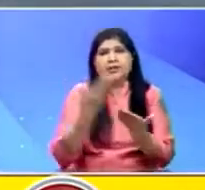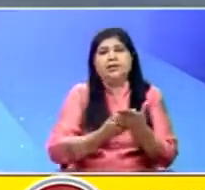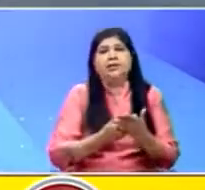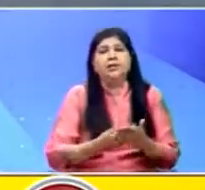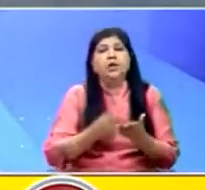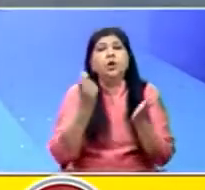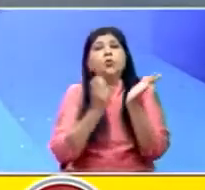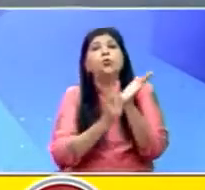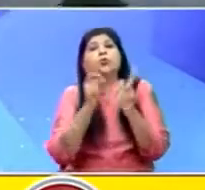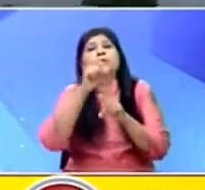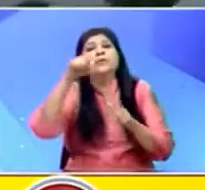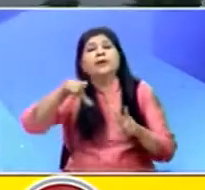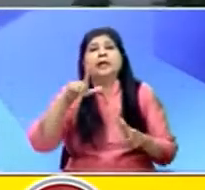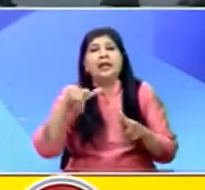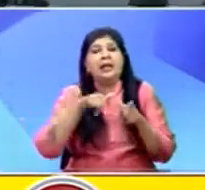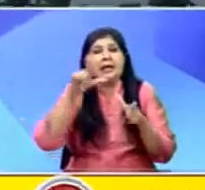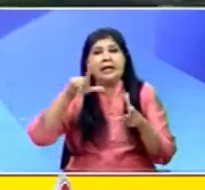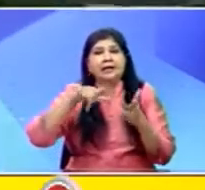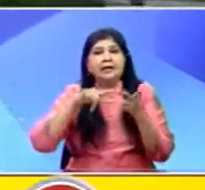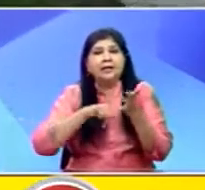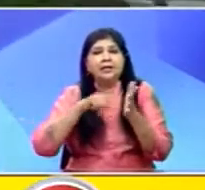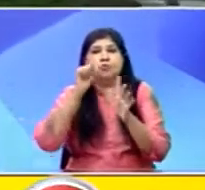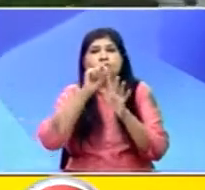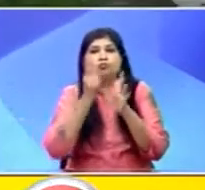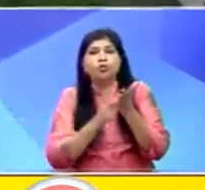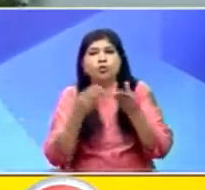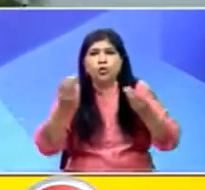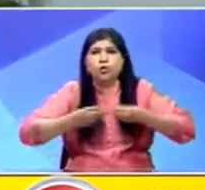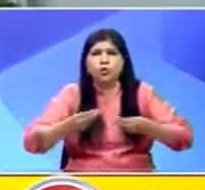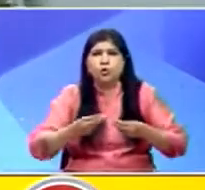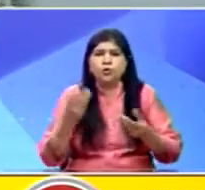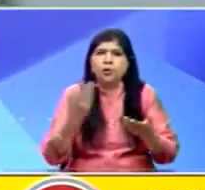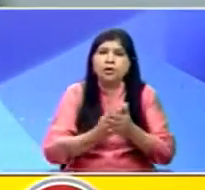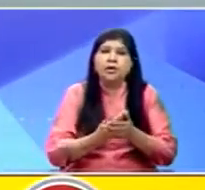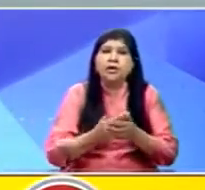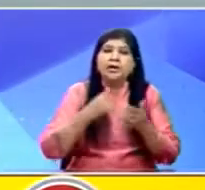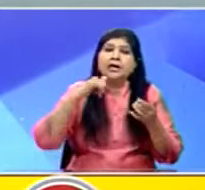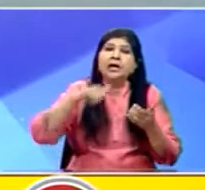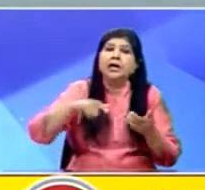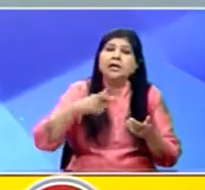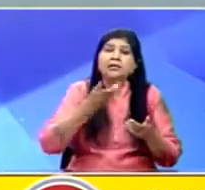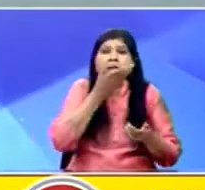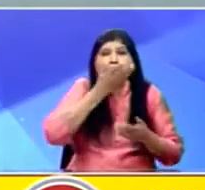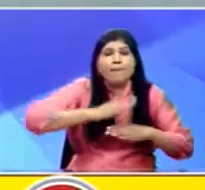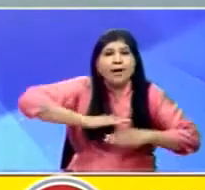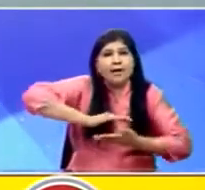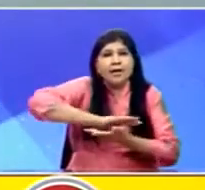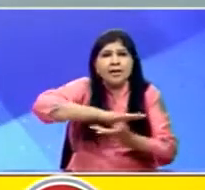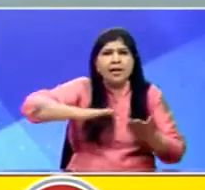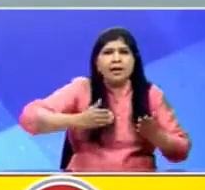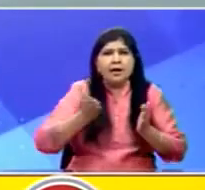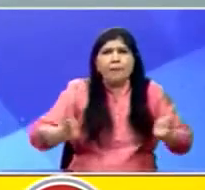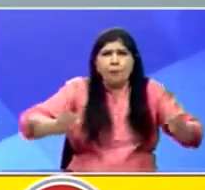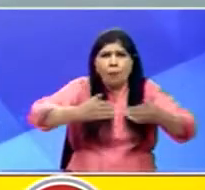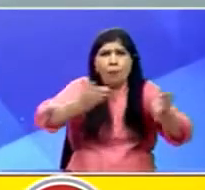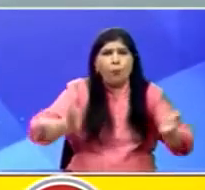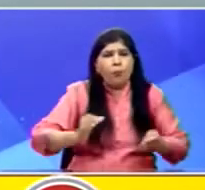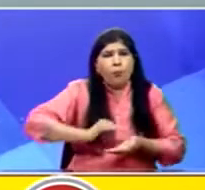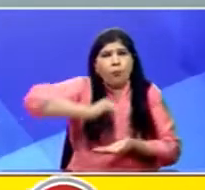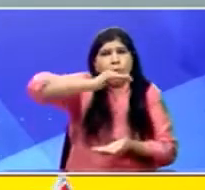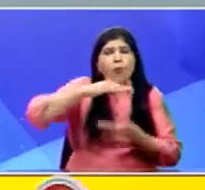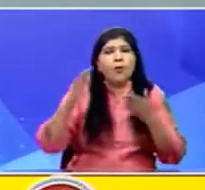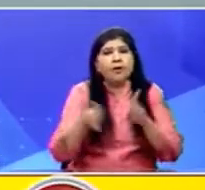उत्तर प्रदेश के ललितपुर में नवनिर्मित शहीद भगत सिंह अमृत सरोवर भी लोगों को